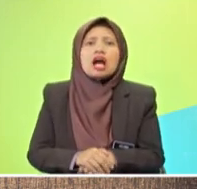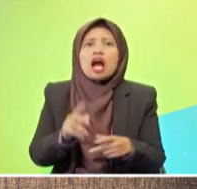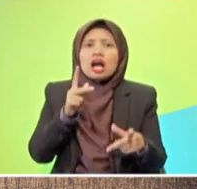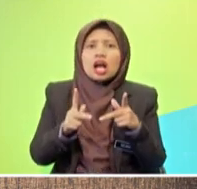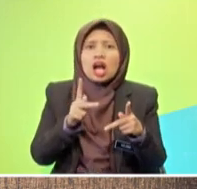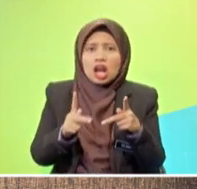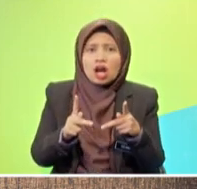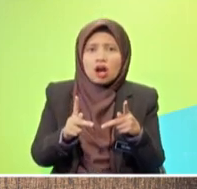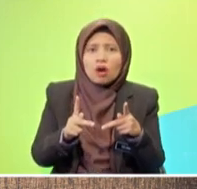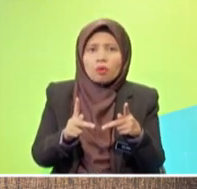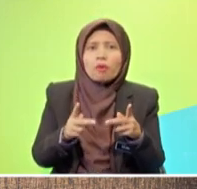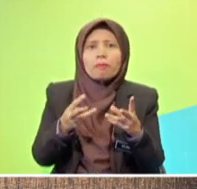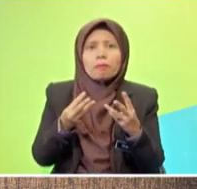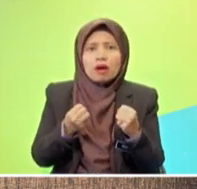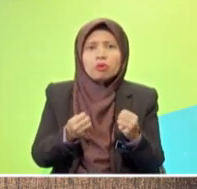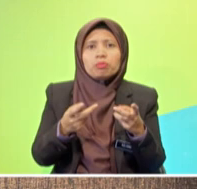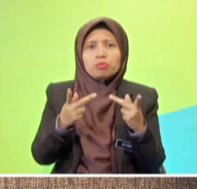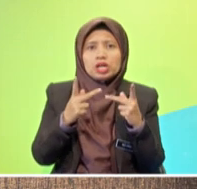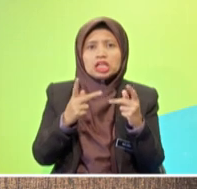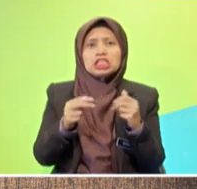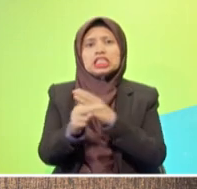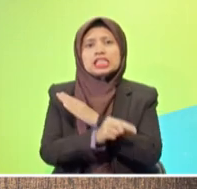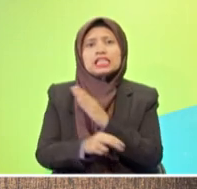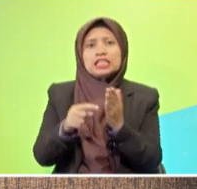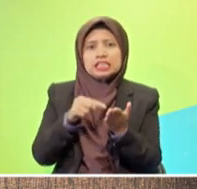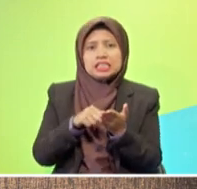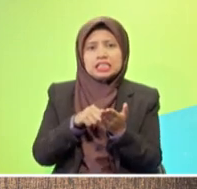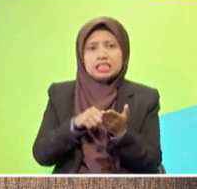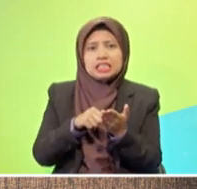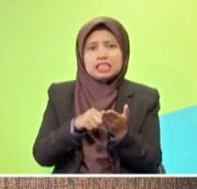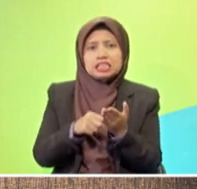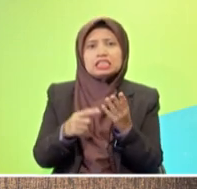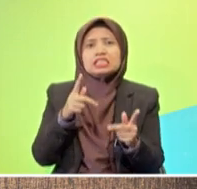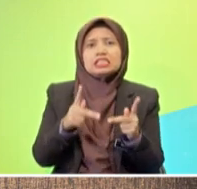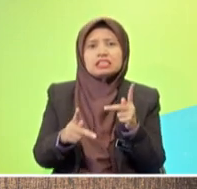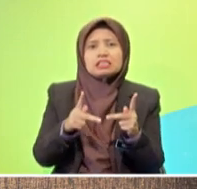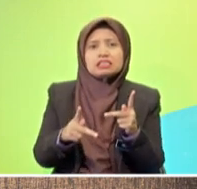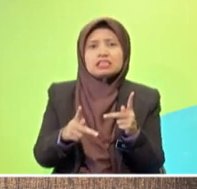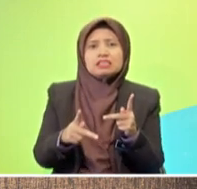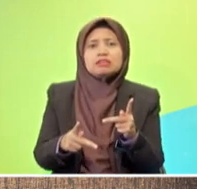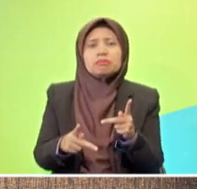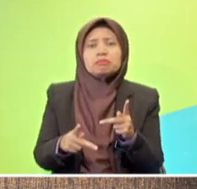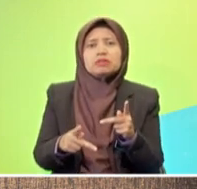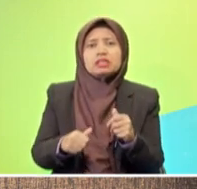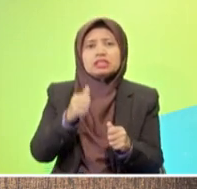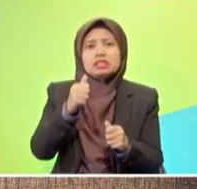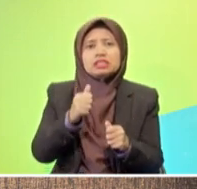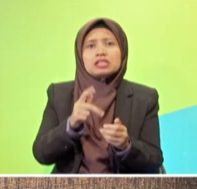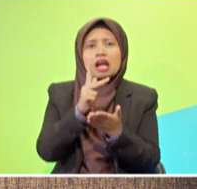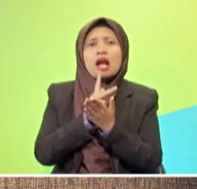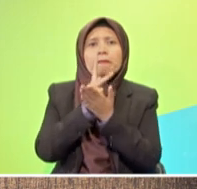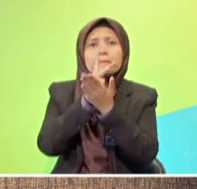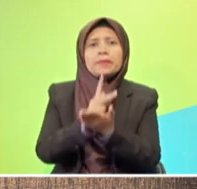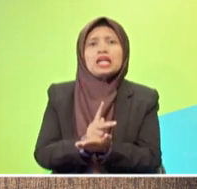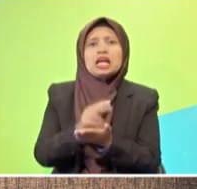lalu pulang mengenalnya ini kita miliki tak jika lalu gua ajak itu mengenalnya kapal yang di